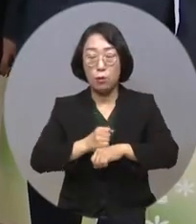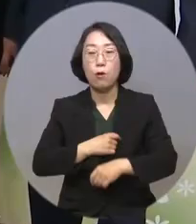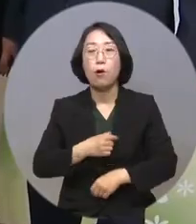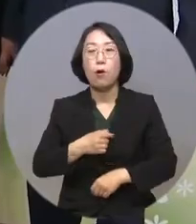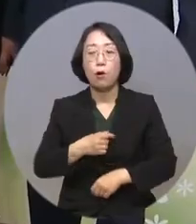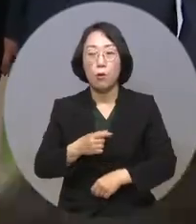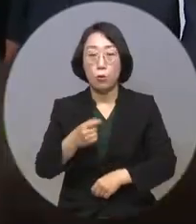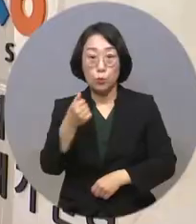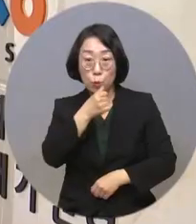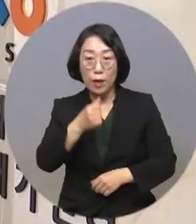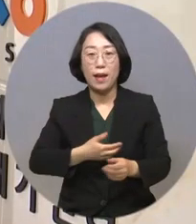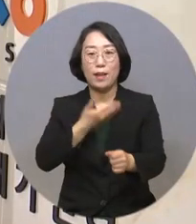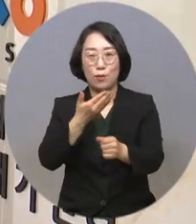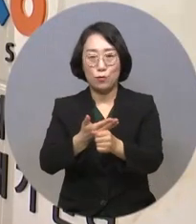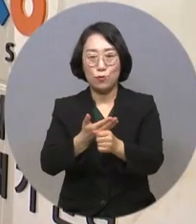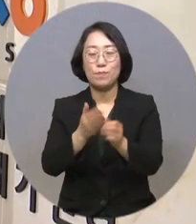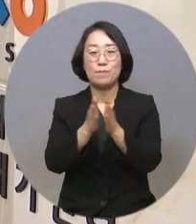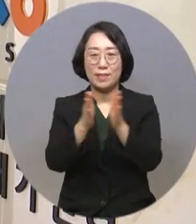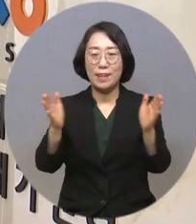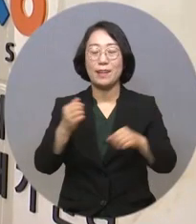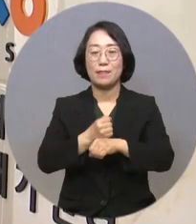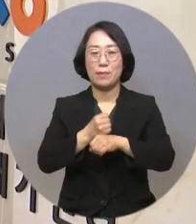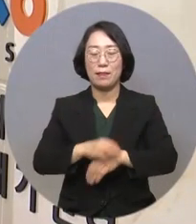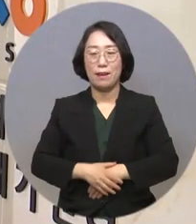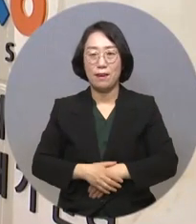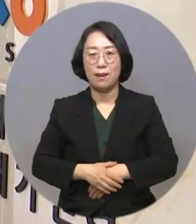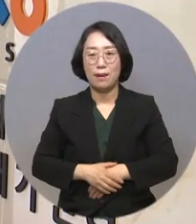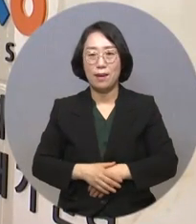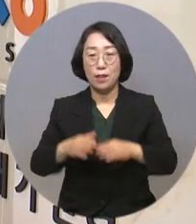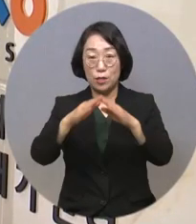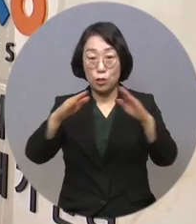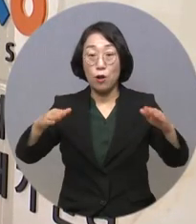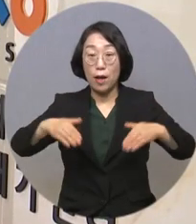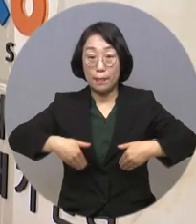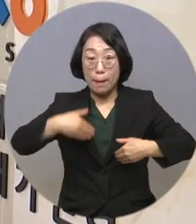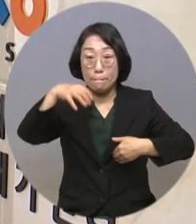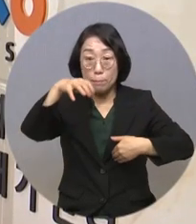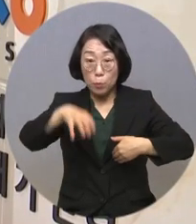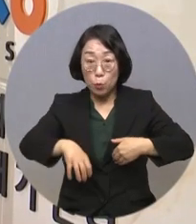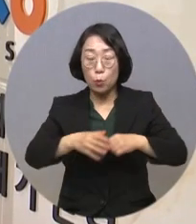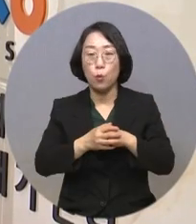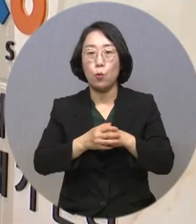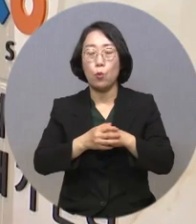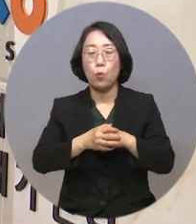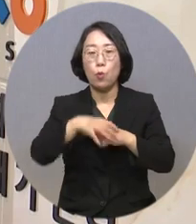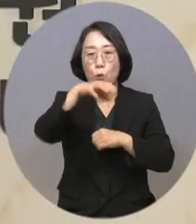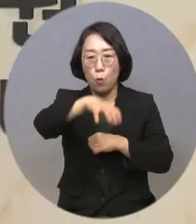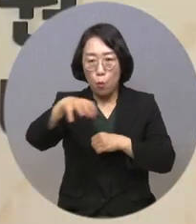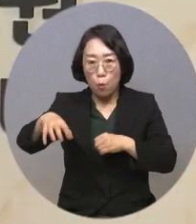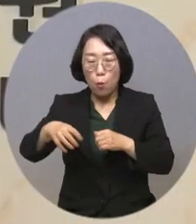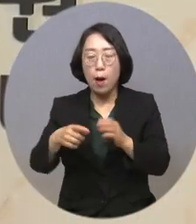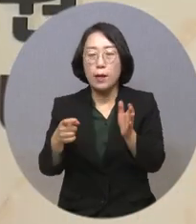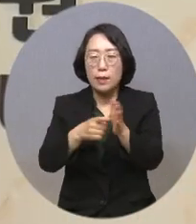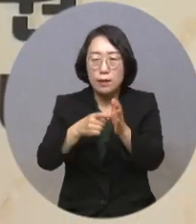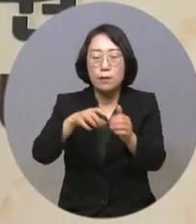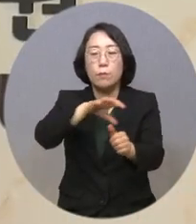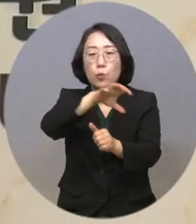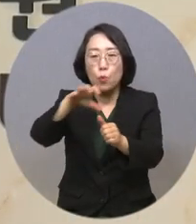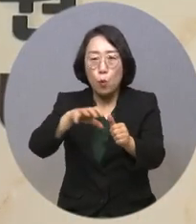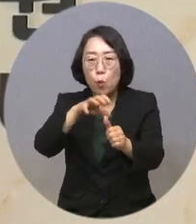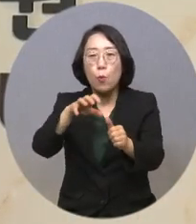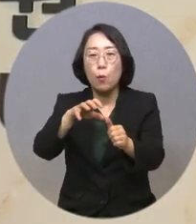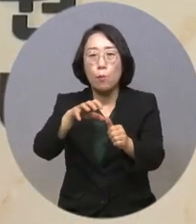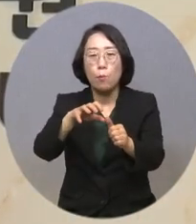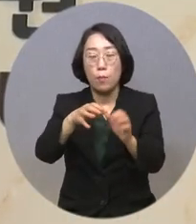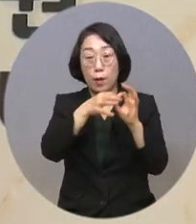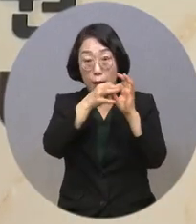진행됐습니다 전라남도 사회 서비스와는 지난해 부터 돈의 전역에 걸쳐 긴급 틈새에 돌봄 사업을 추진하고